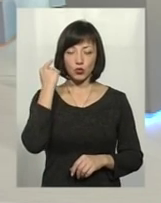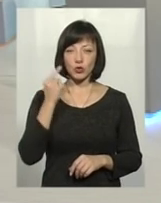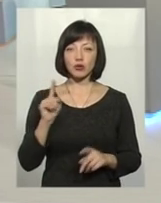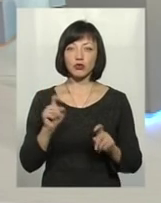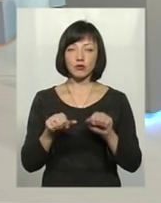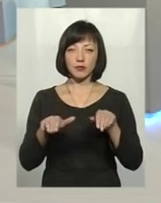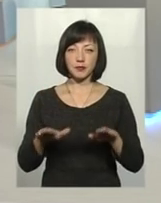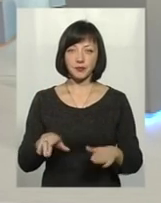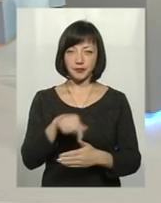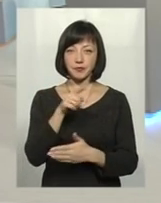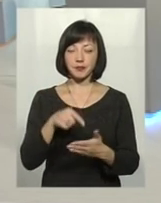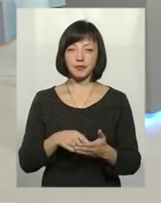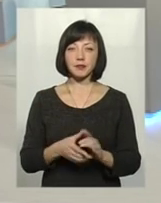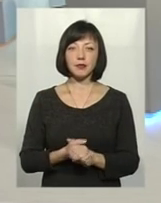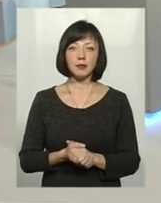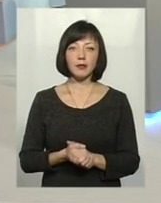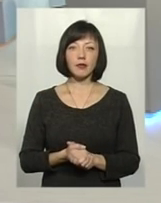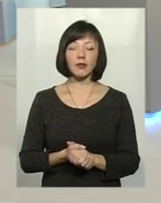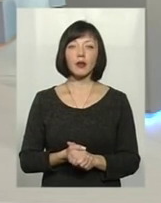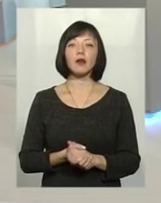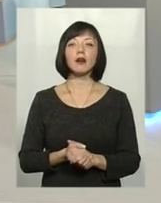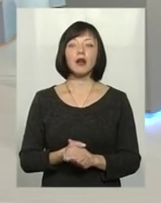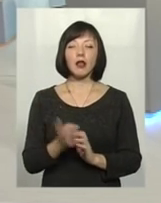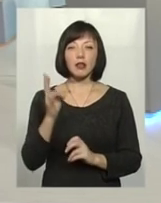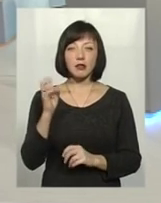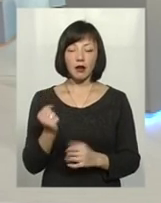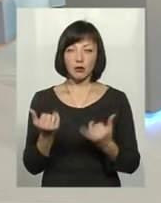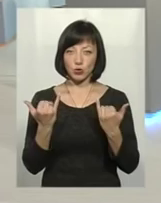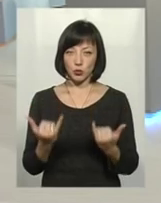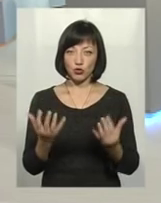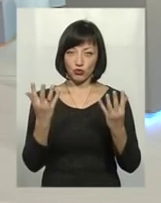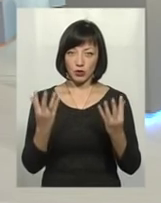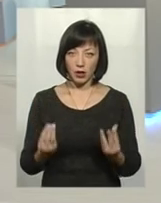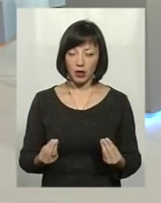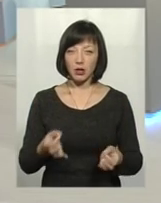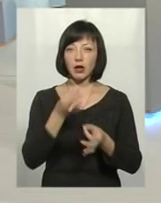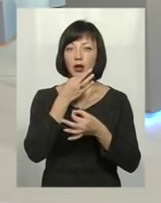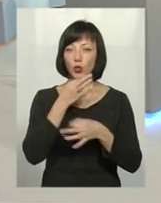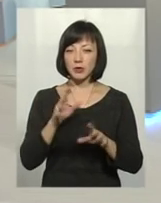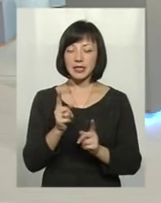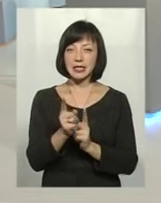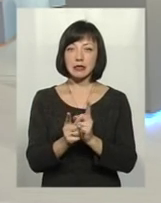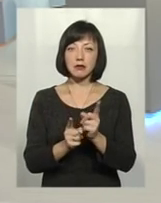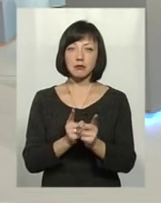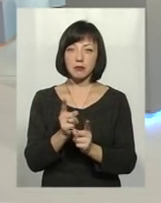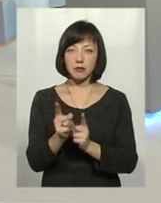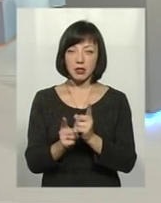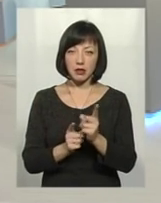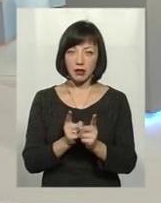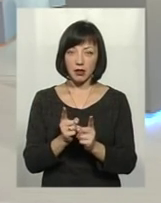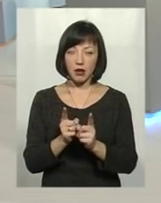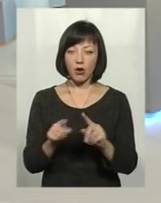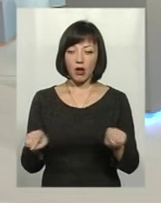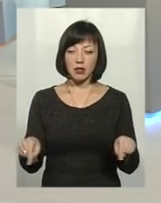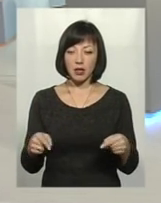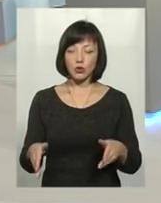Хто може прокоментувати? На сьогоднішній день любі зміни в організації дорожнього руху